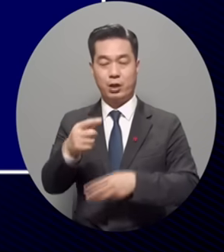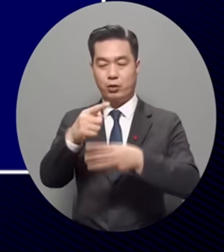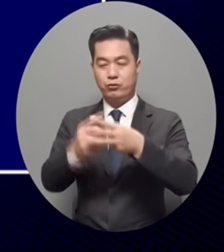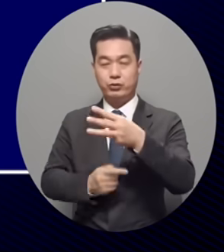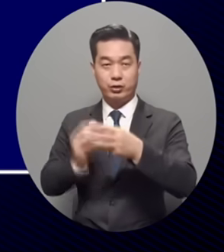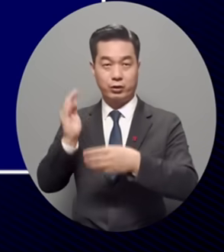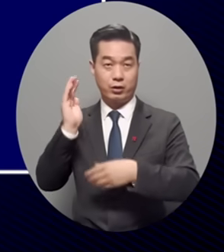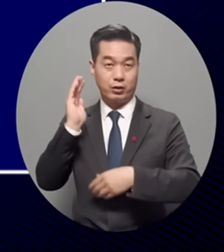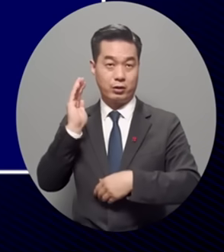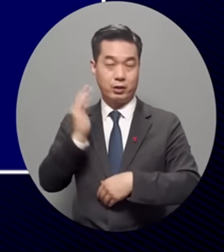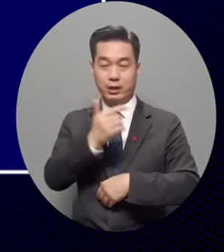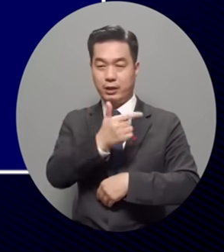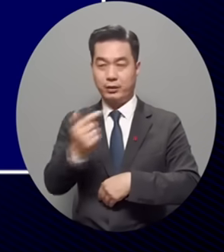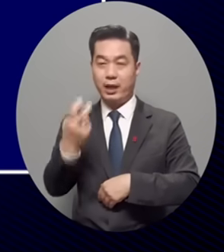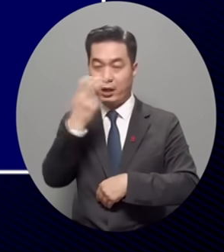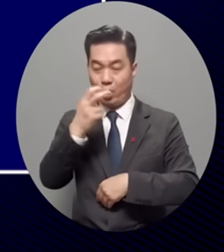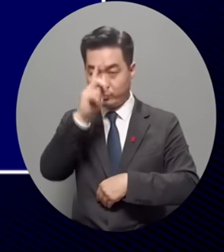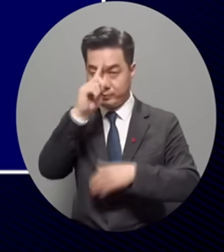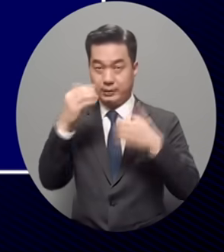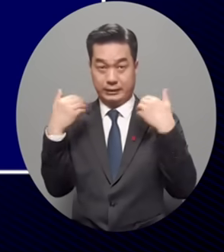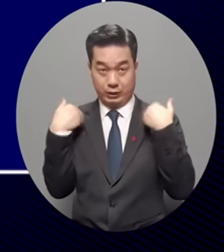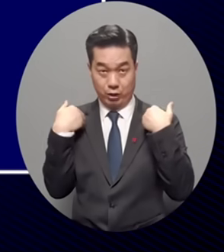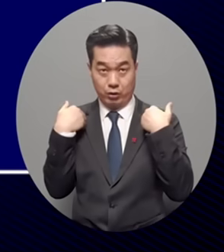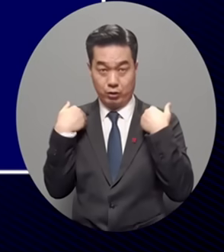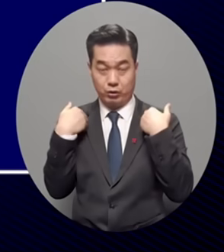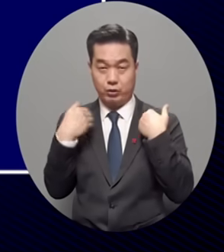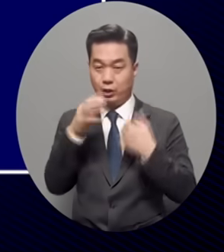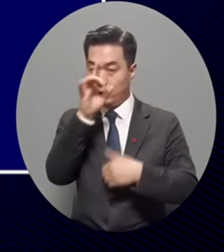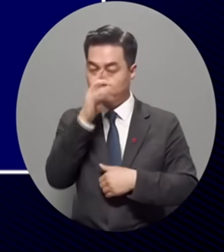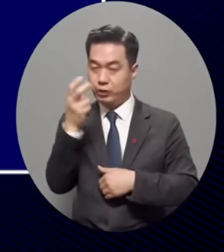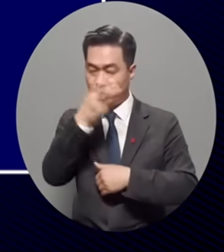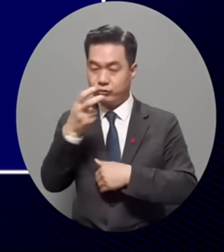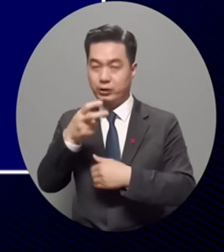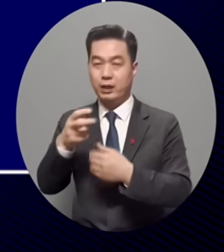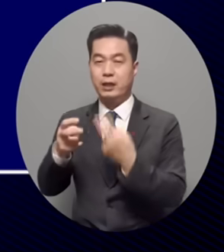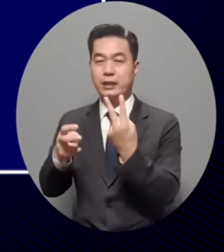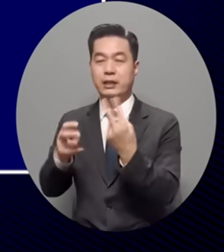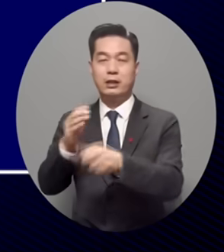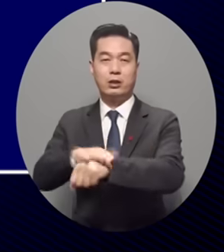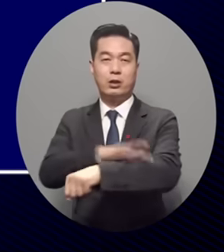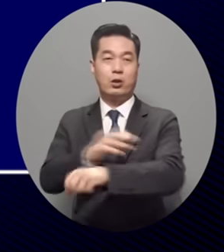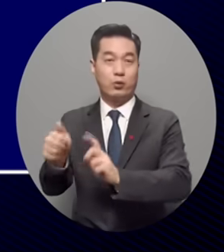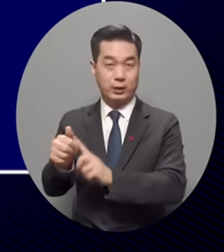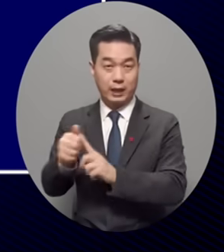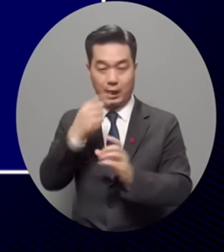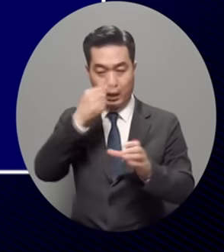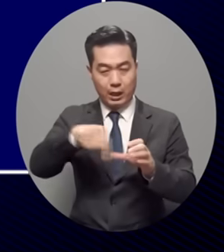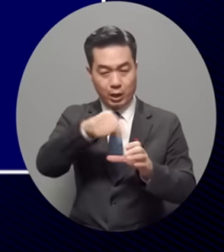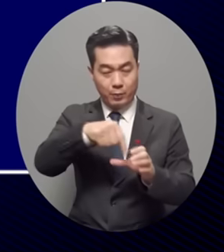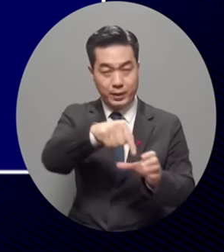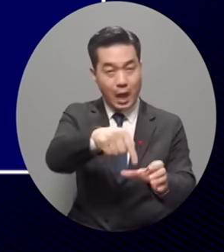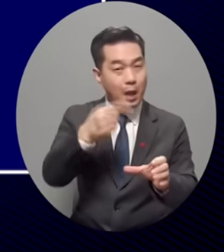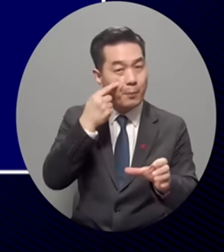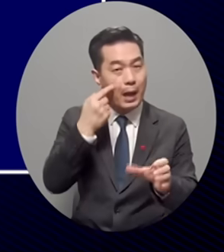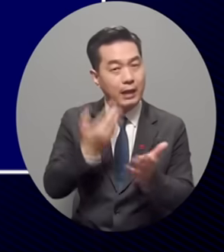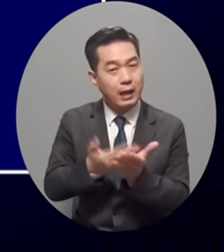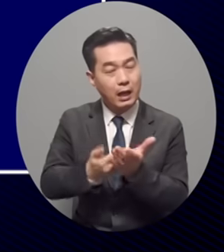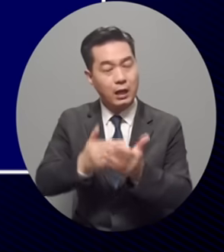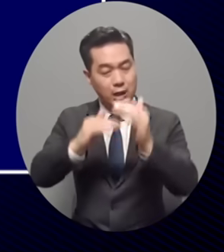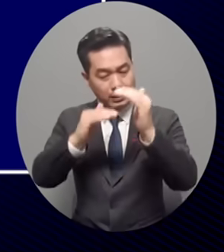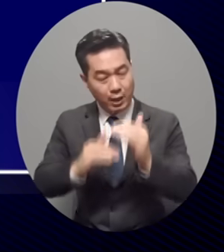중수 2과장이 부산저축은행 사건을 수사하면서 대출 브로커에게 커피를 타주며 봐주기 수사를 했다는